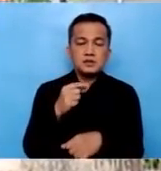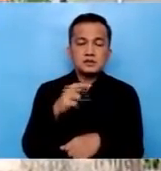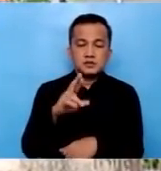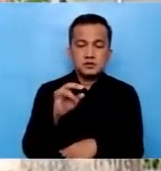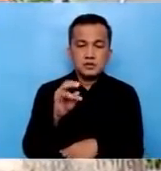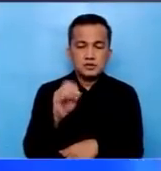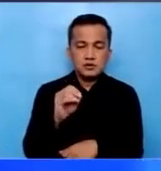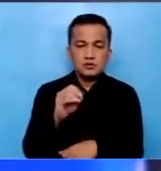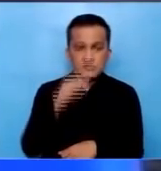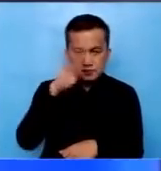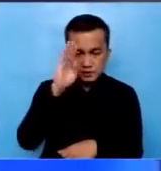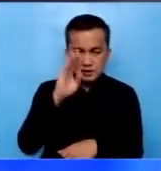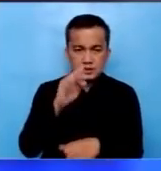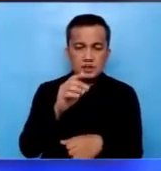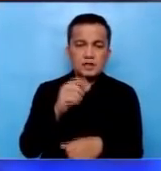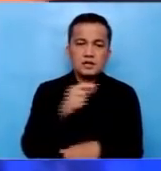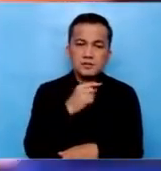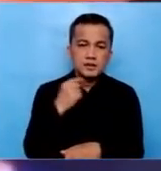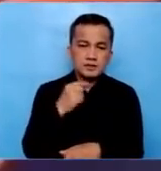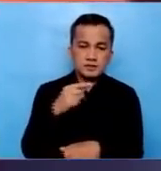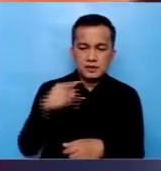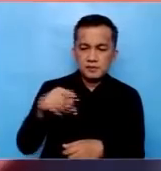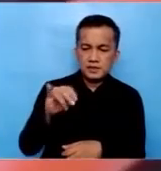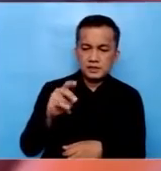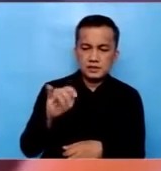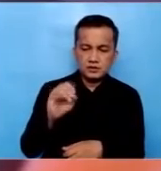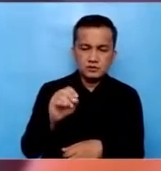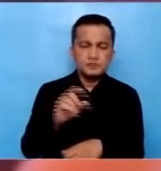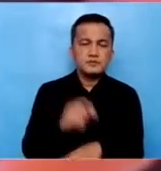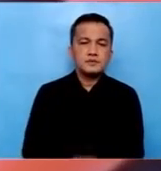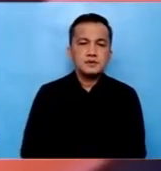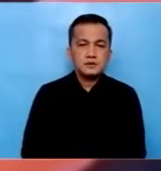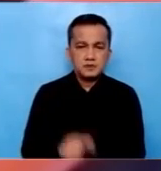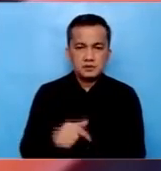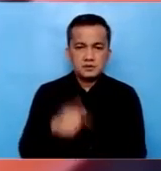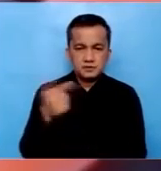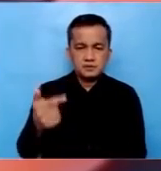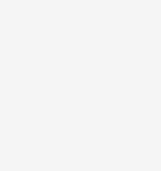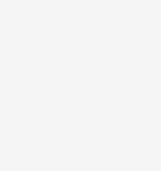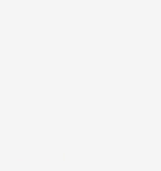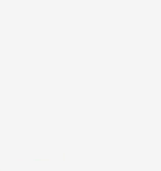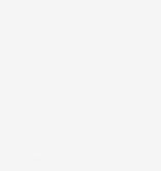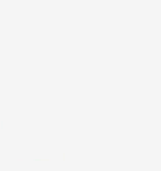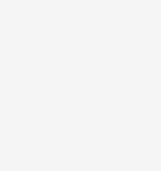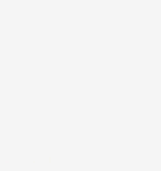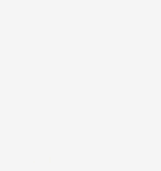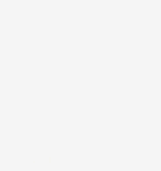Peregrino. Nagbabalita mula sa frontline, Gary De Leon, News 5.